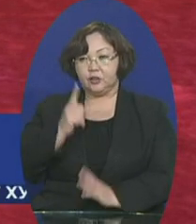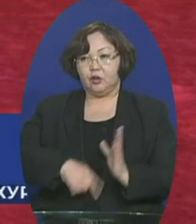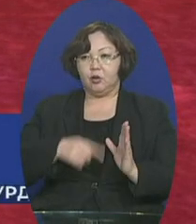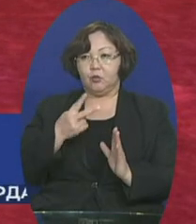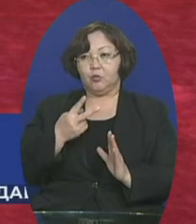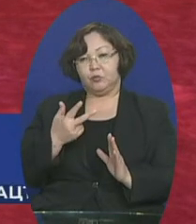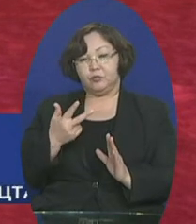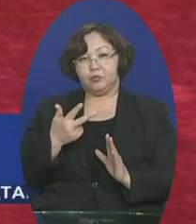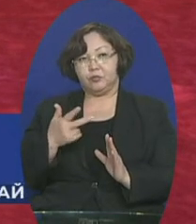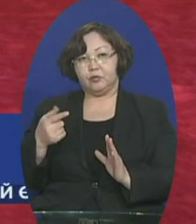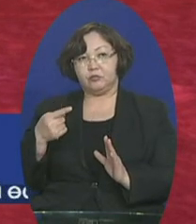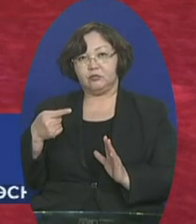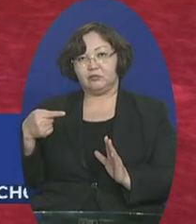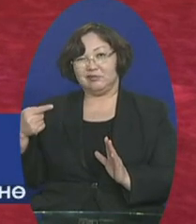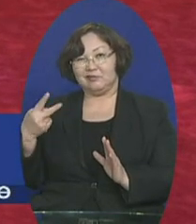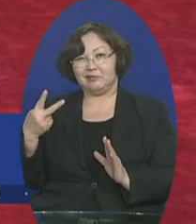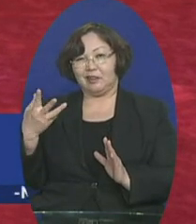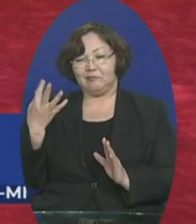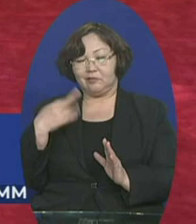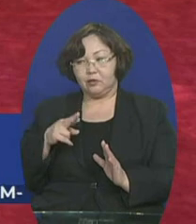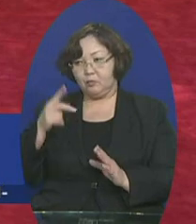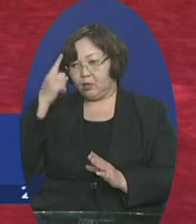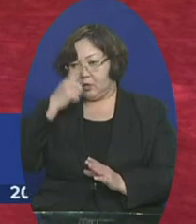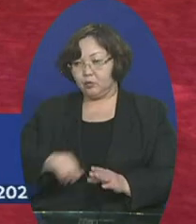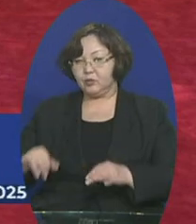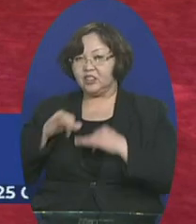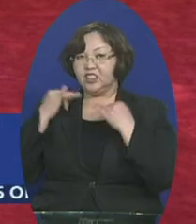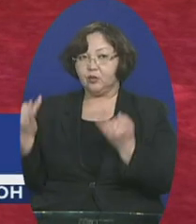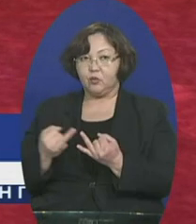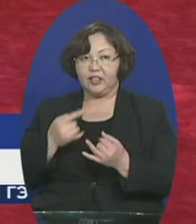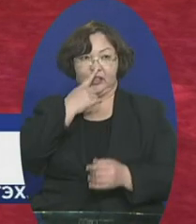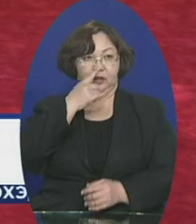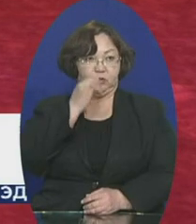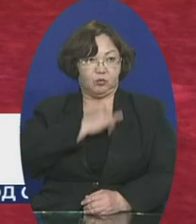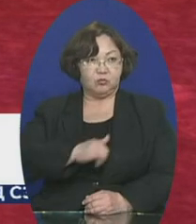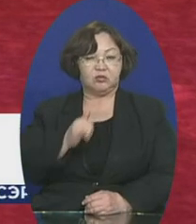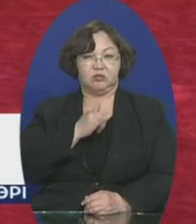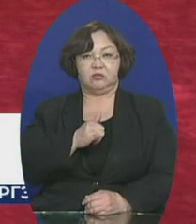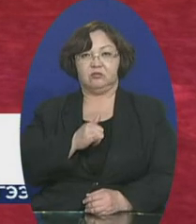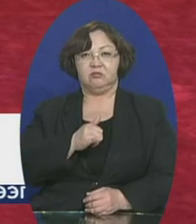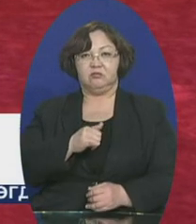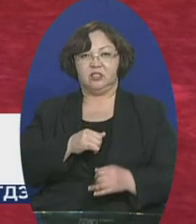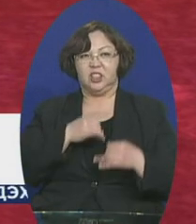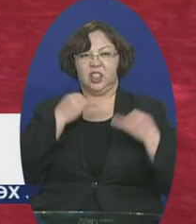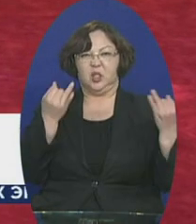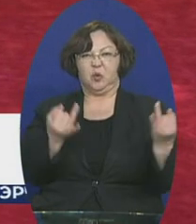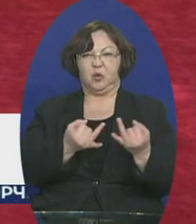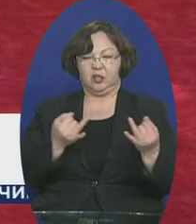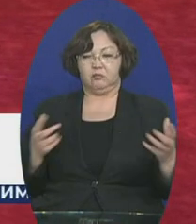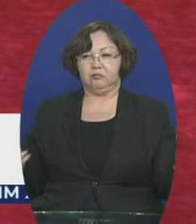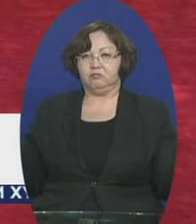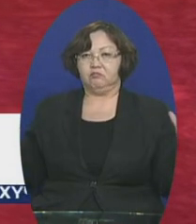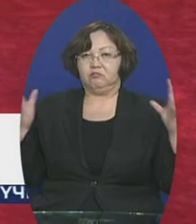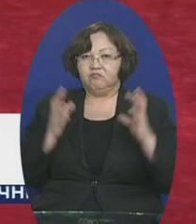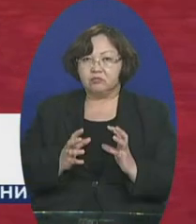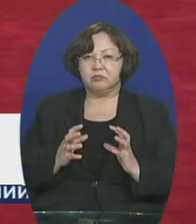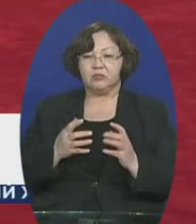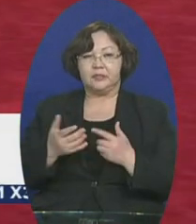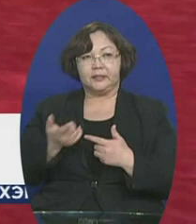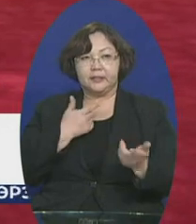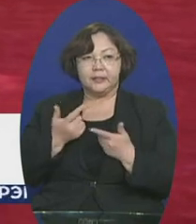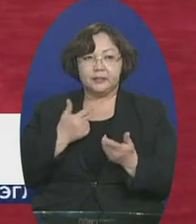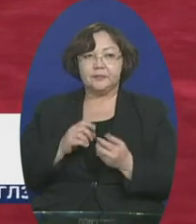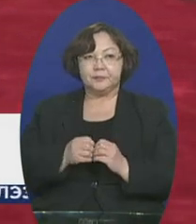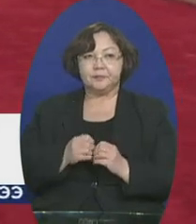өдрүүдэд Монгол Улсын их хурал бүгд найрамдах Хятад Ард Улсын бүх хятадын ардын төлөөлөгчдийн их хурлын ээлжид байнгын уулзалт болж байгаа юм.